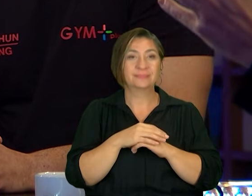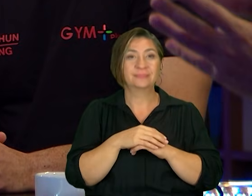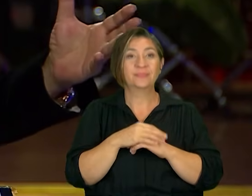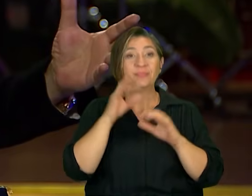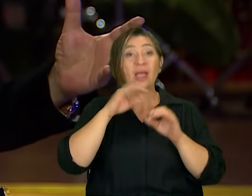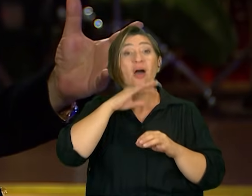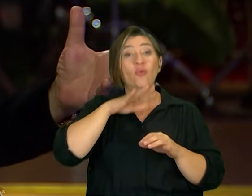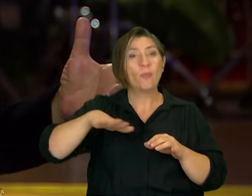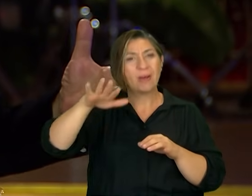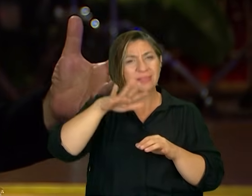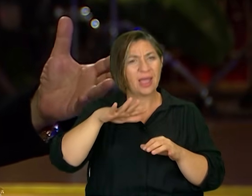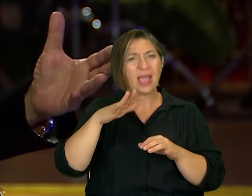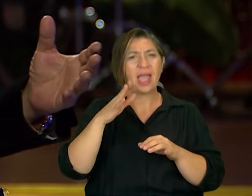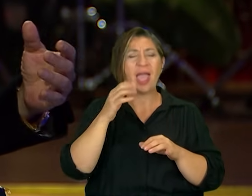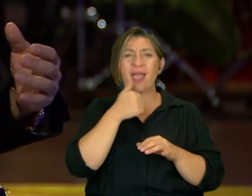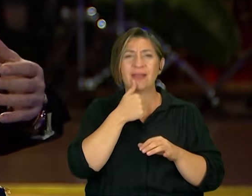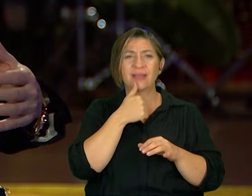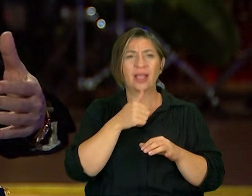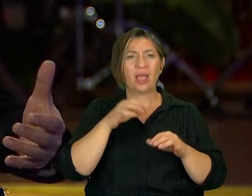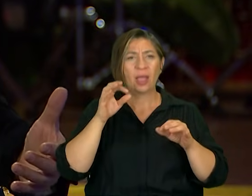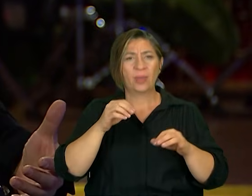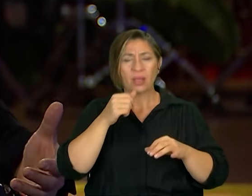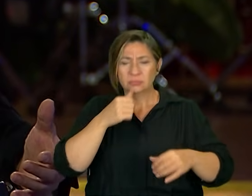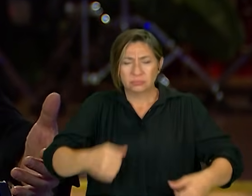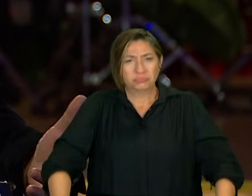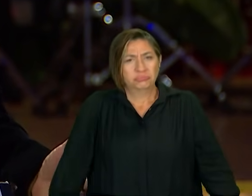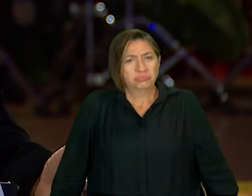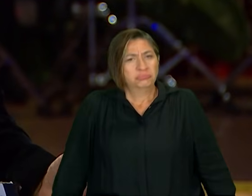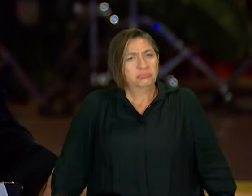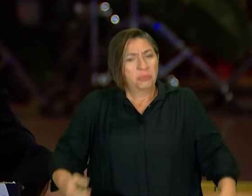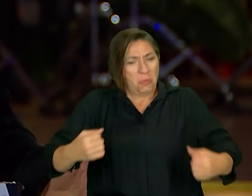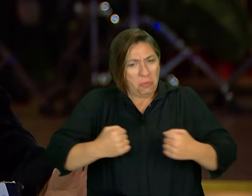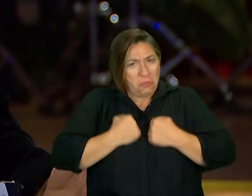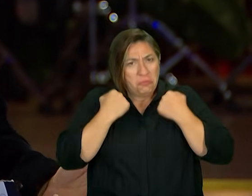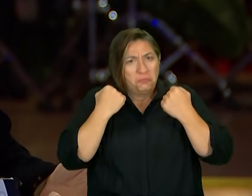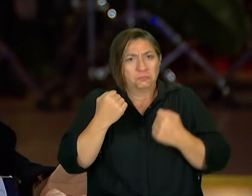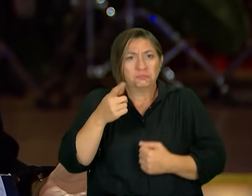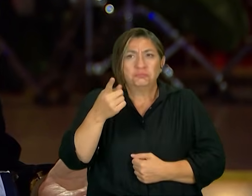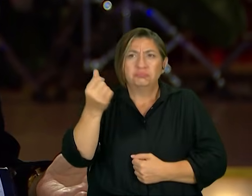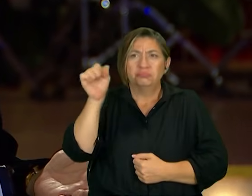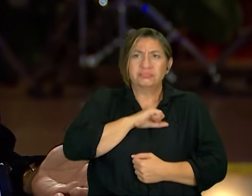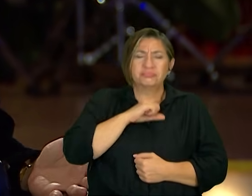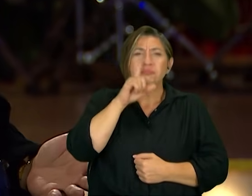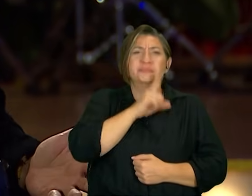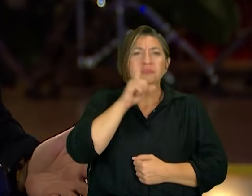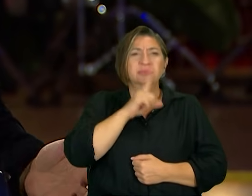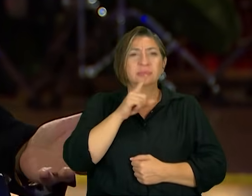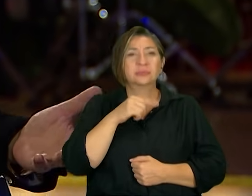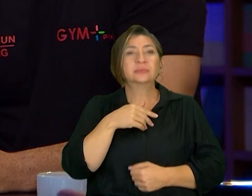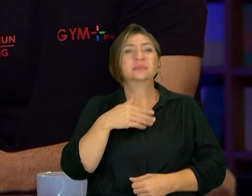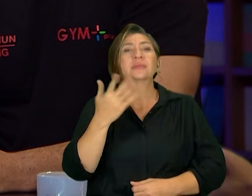hatta Avrupa'da birçok erkek, böyle adamın cüssesine bakıyorsun, diyorsun ki o cüsseye bakarak bu beni yer bitirir.